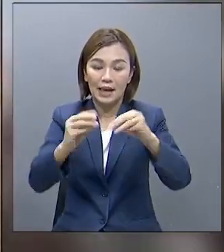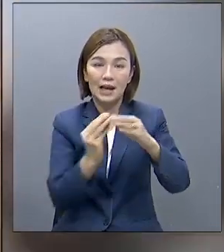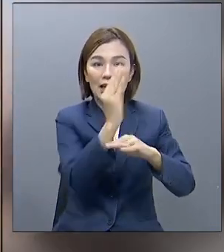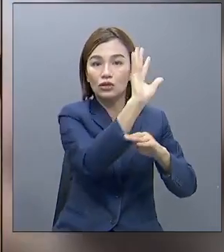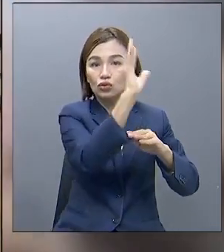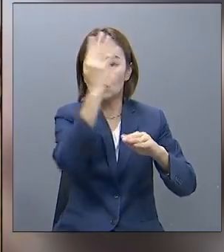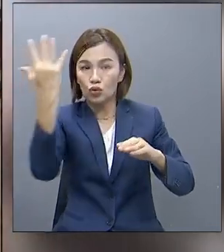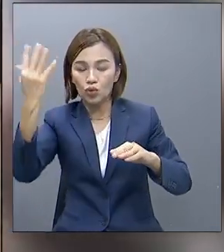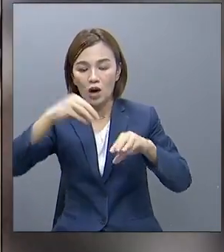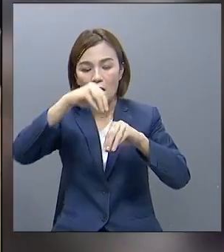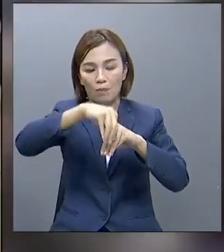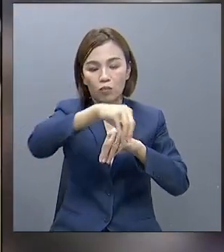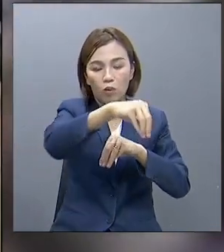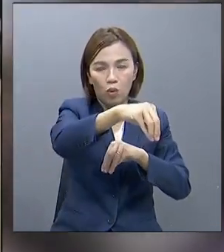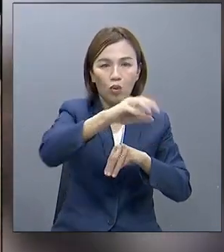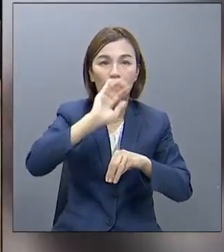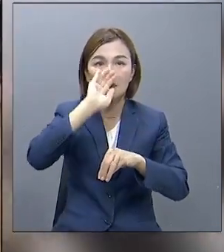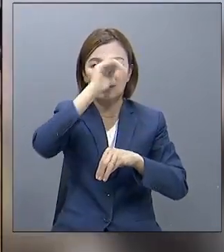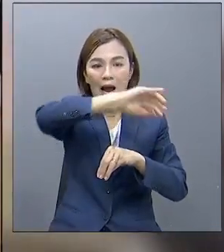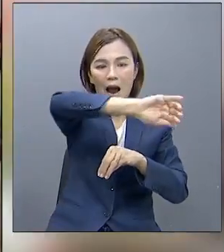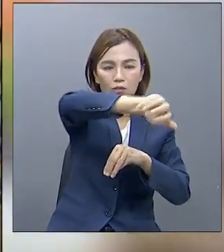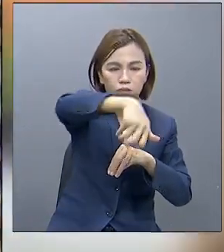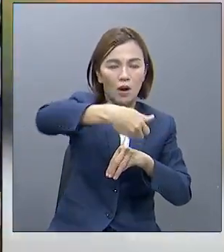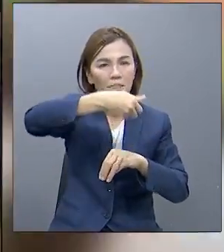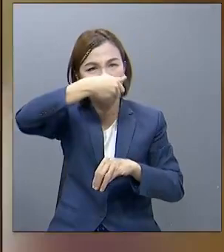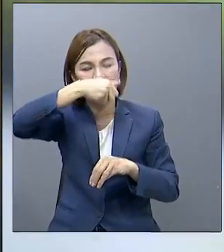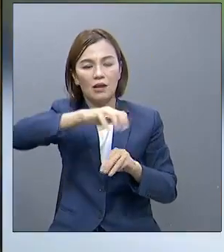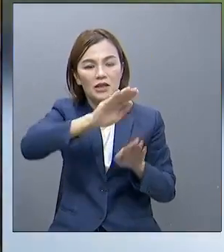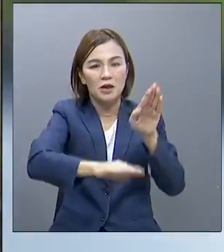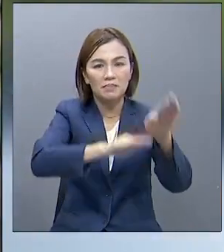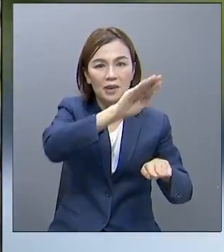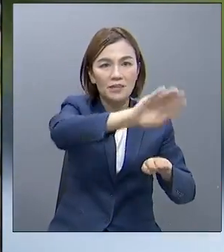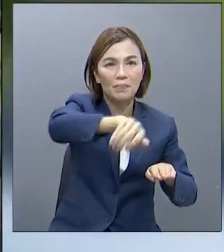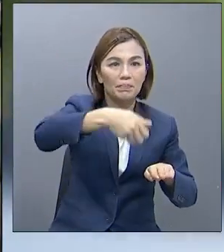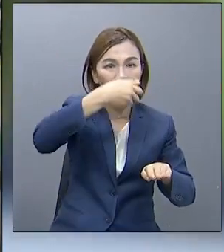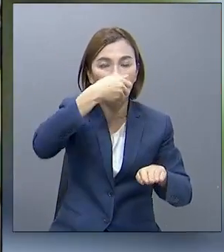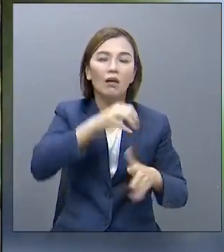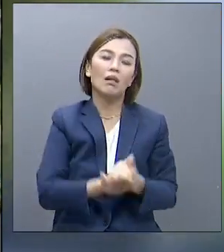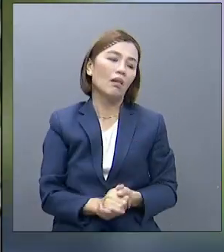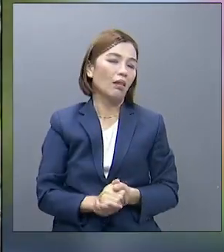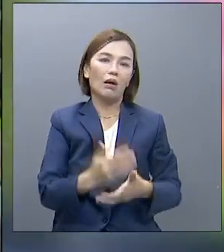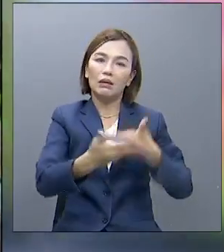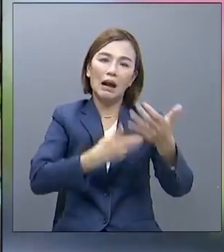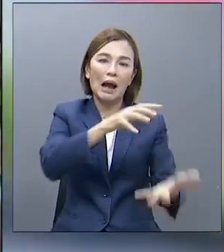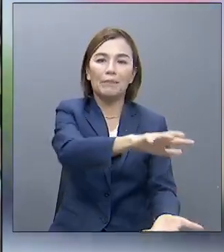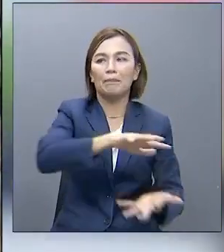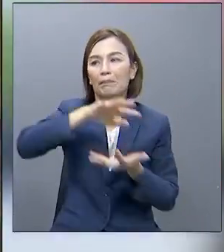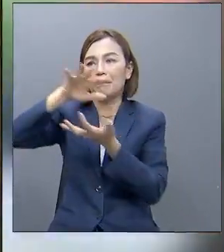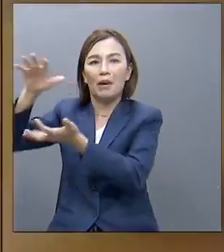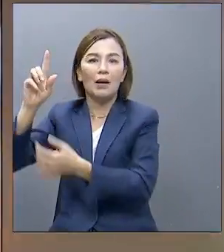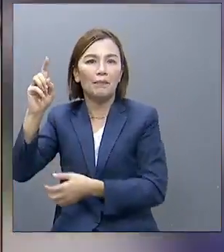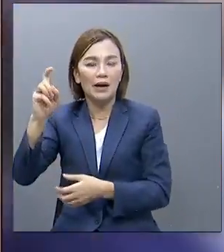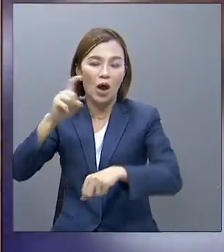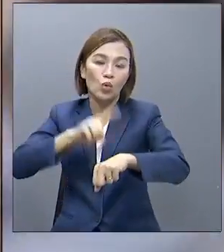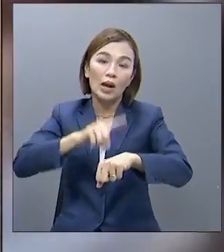พืชไร่ก็ถูกช้างป่าเนี่ยลงมาบุกกินทำลายจนไม่สามารถที่จะเก็บของไปส่งขายได้เสียทั้งเว